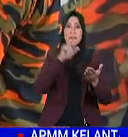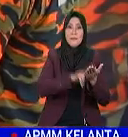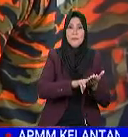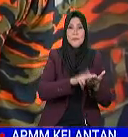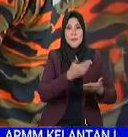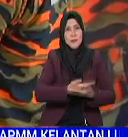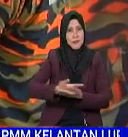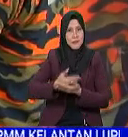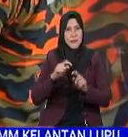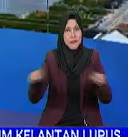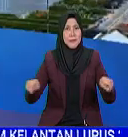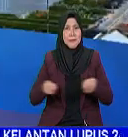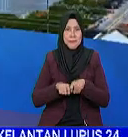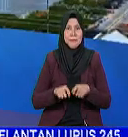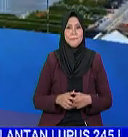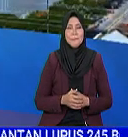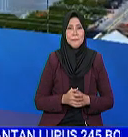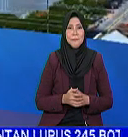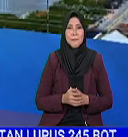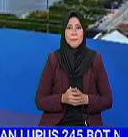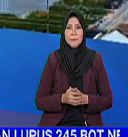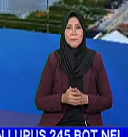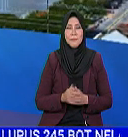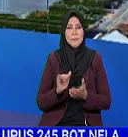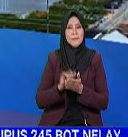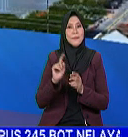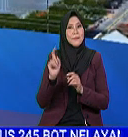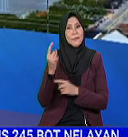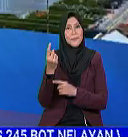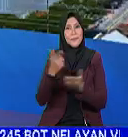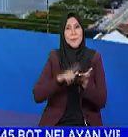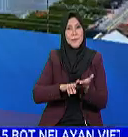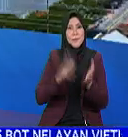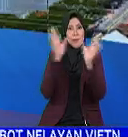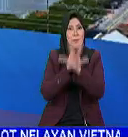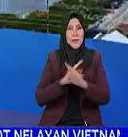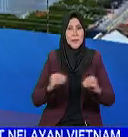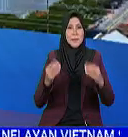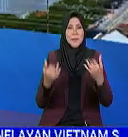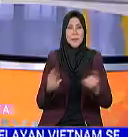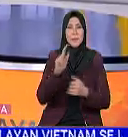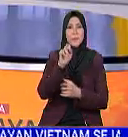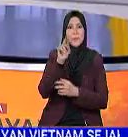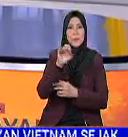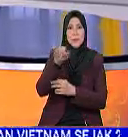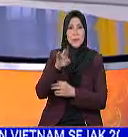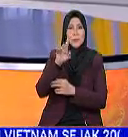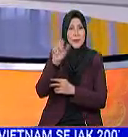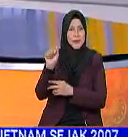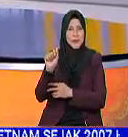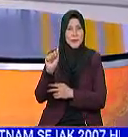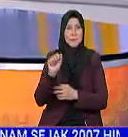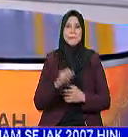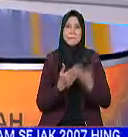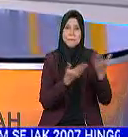anak-anak tempatan the best there sekian perkembangan berita dari sawah kita kembali bersama tunjuk ya di angkasa